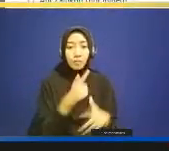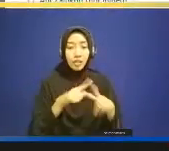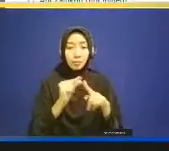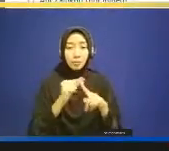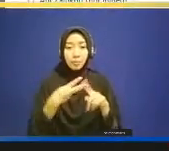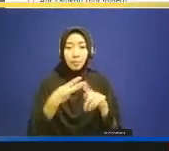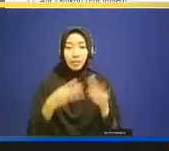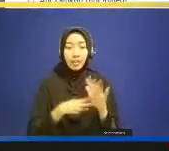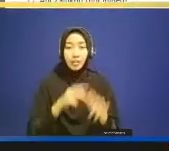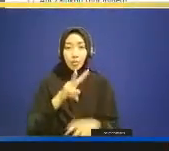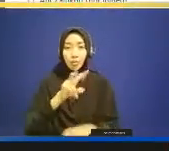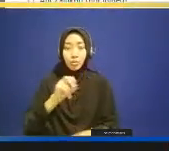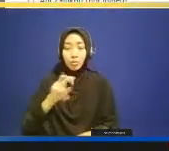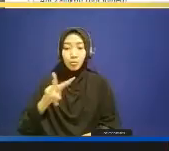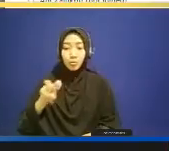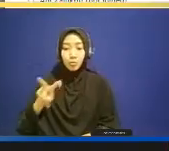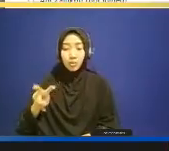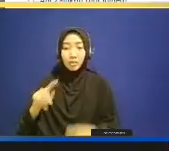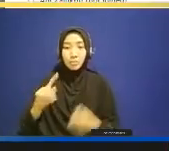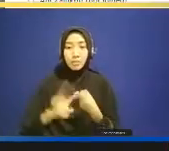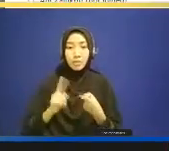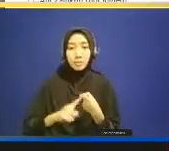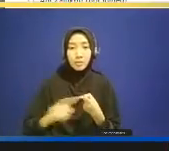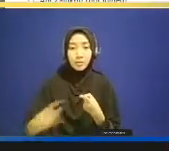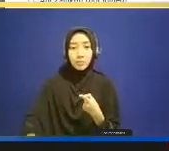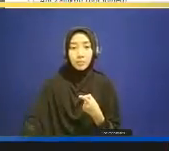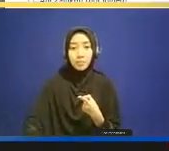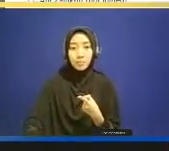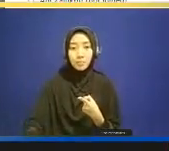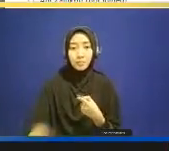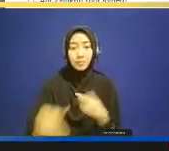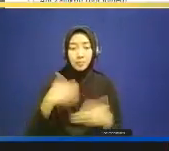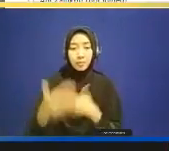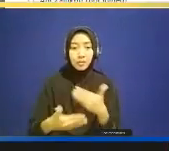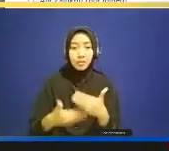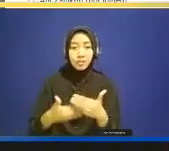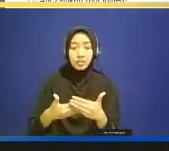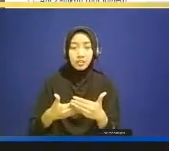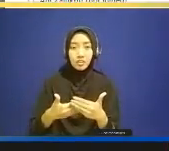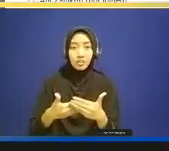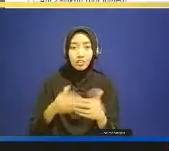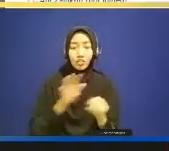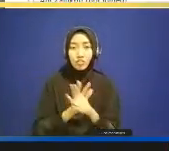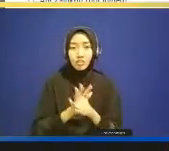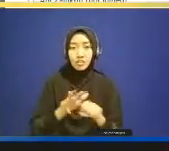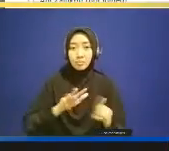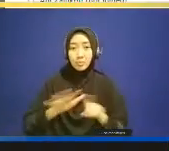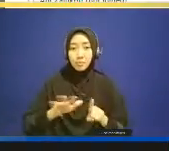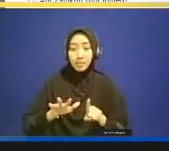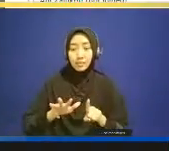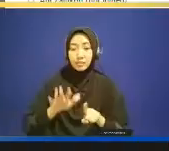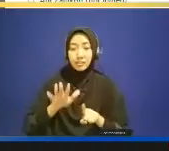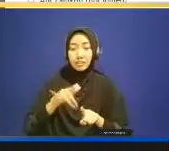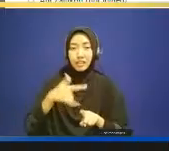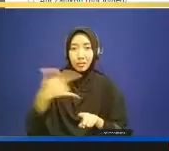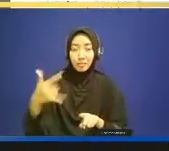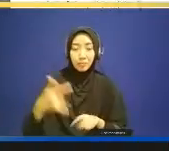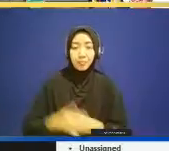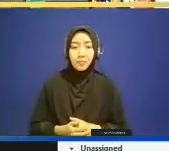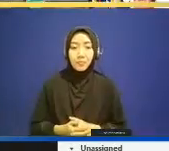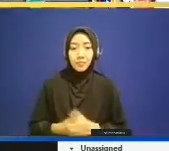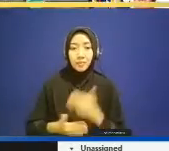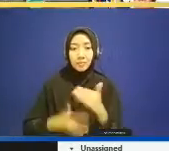APBN 2022 adalah pertama terus melanjutkan upaya penanganan konflik 19 menjaga